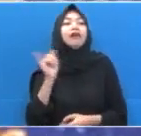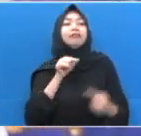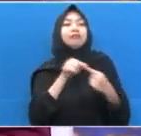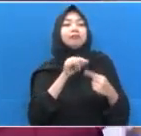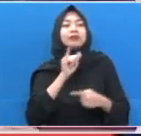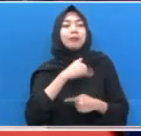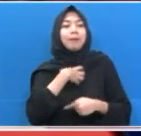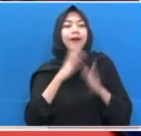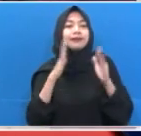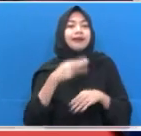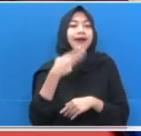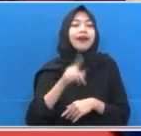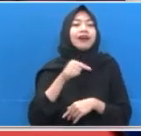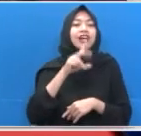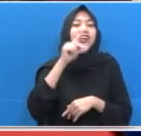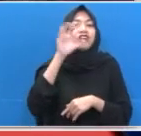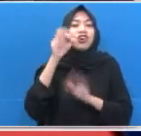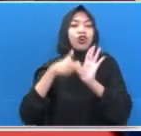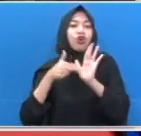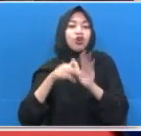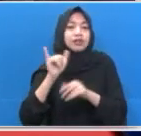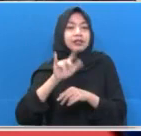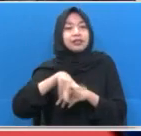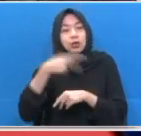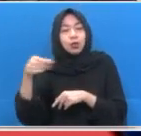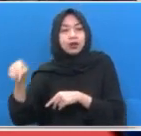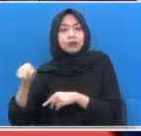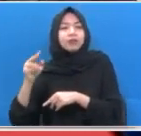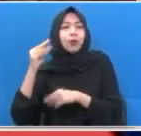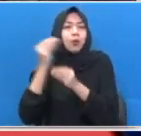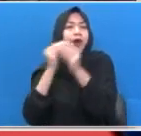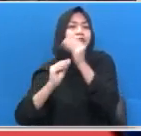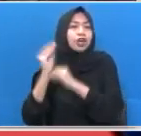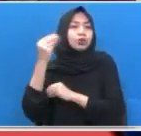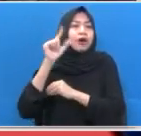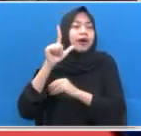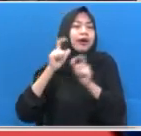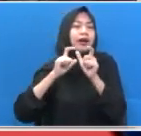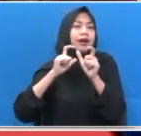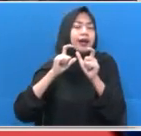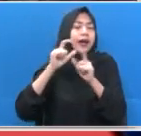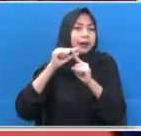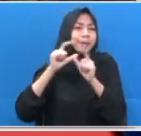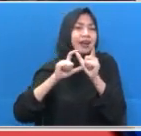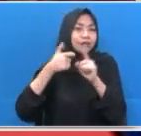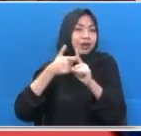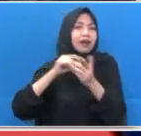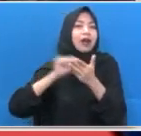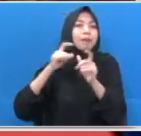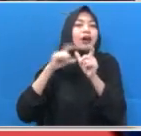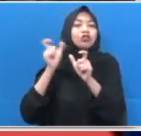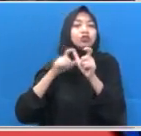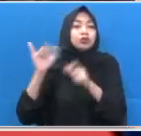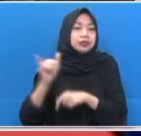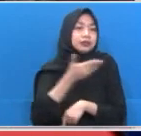berada di televisi dan wakil ketua lembaga perlindungan saksi dan korban Ibu Susi laningtya Selamat